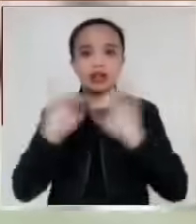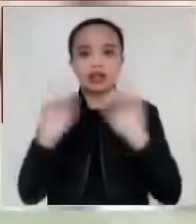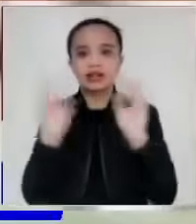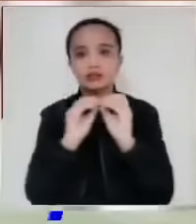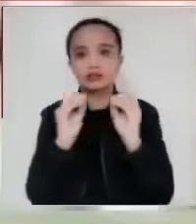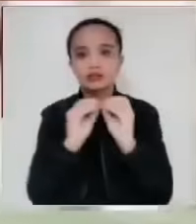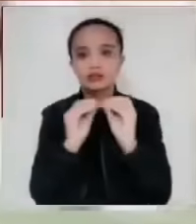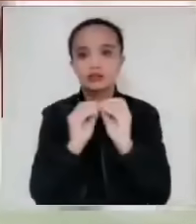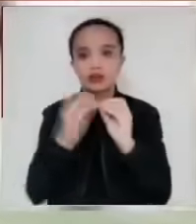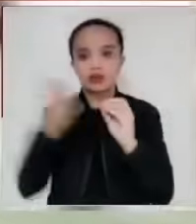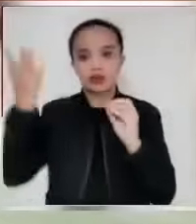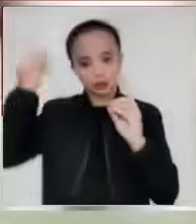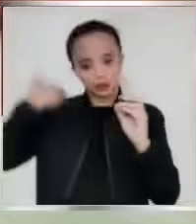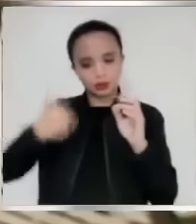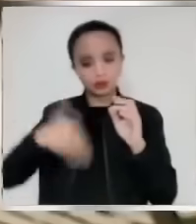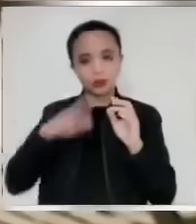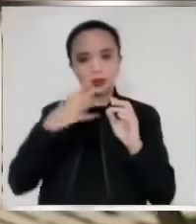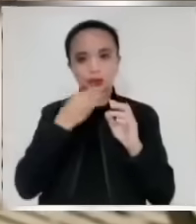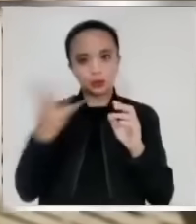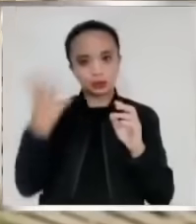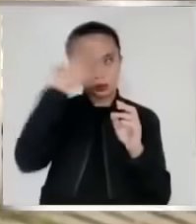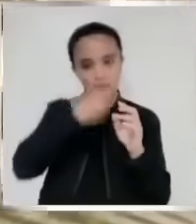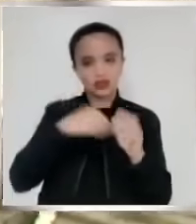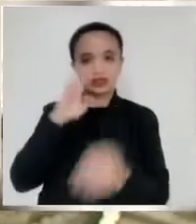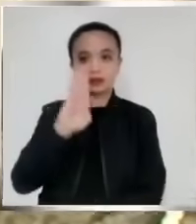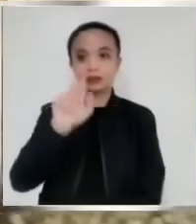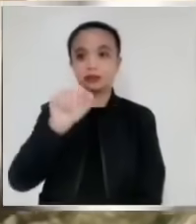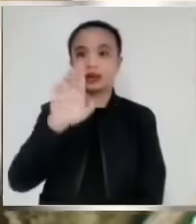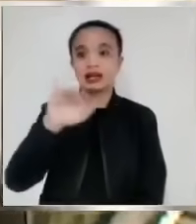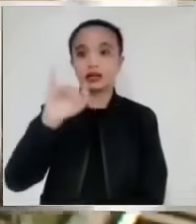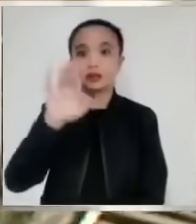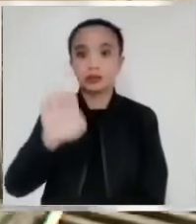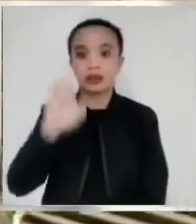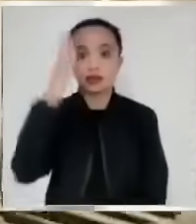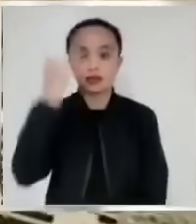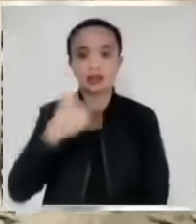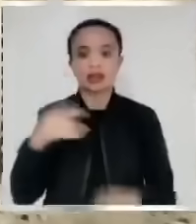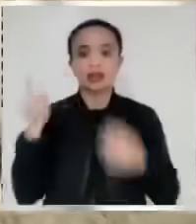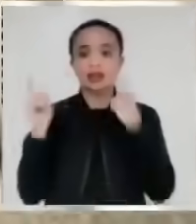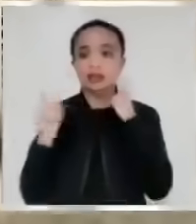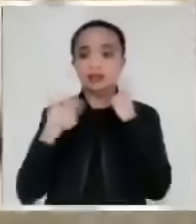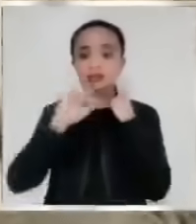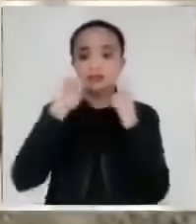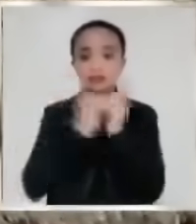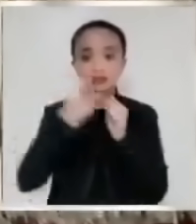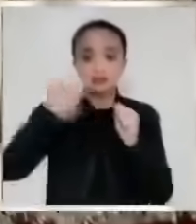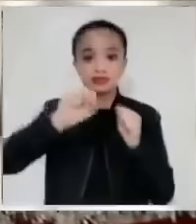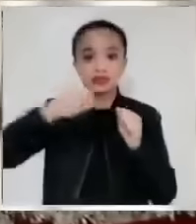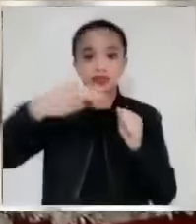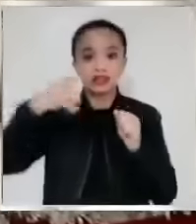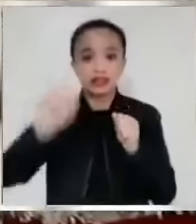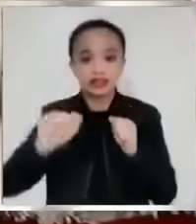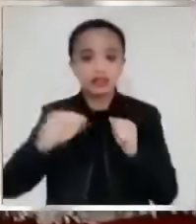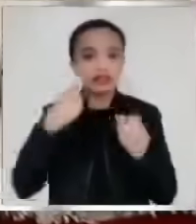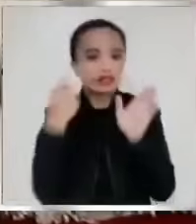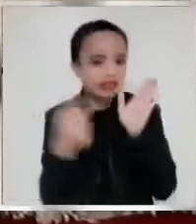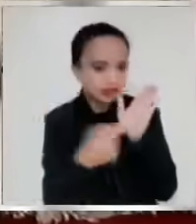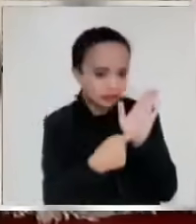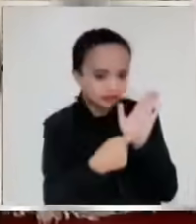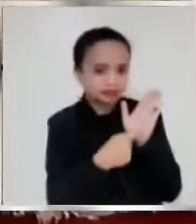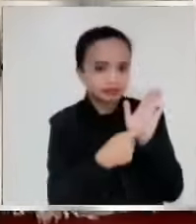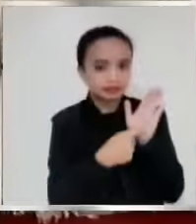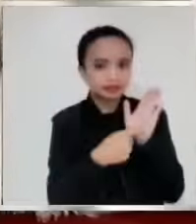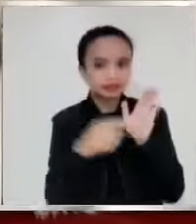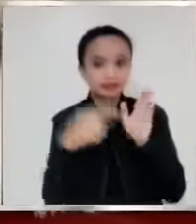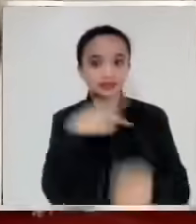hair ni binibining Clive Barbie Forteza. Kahit si Unbreak My Heart star Joshua Garcia, napansin ang Kapuso Primetime Princess